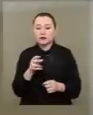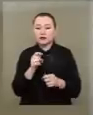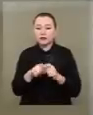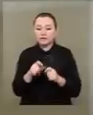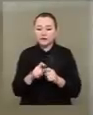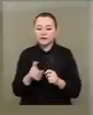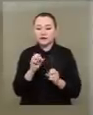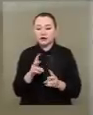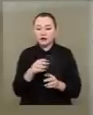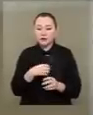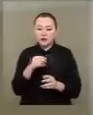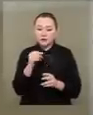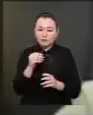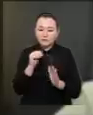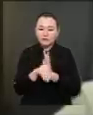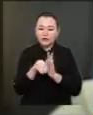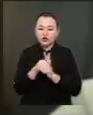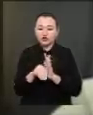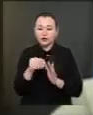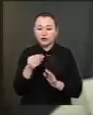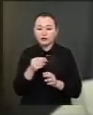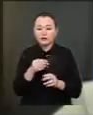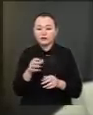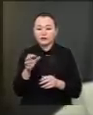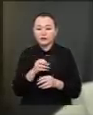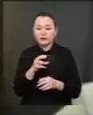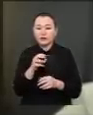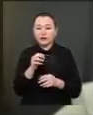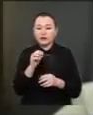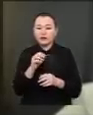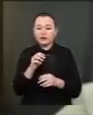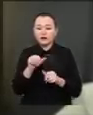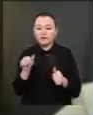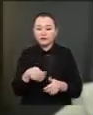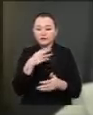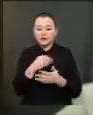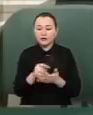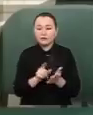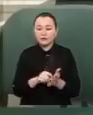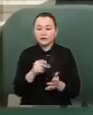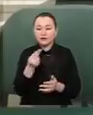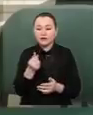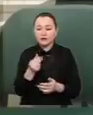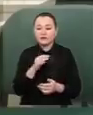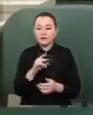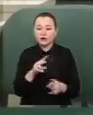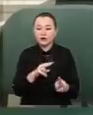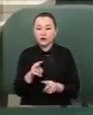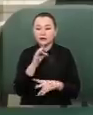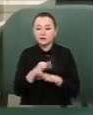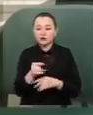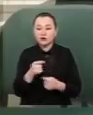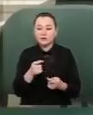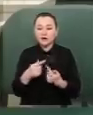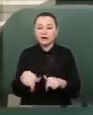инвесторы или как вкладчики делать, это максимально диверсифицировать наши пенсионные деньги. Финрегуляторы отмечают, что